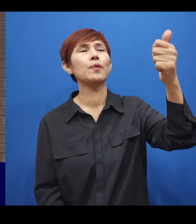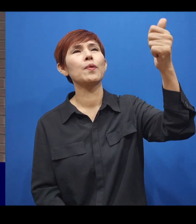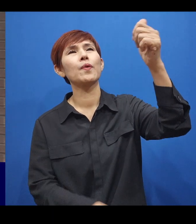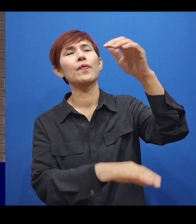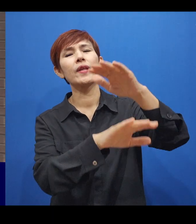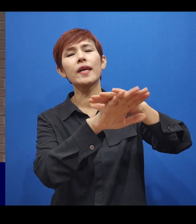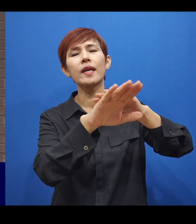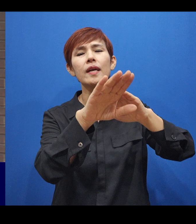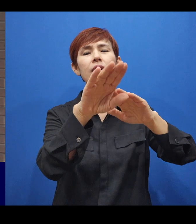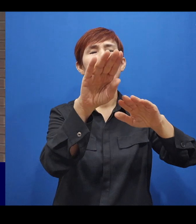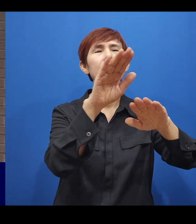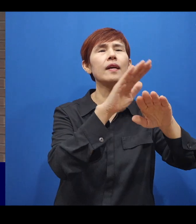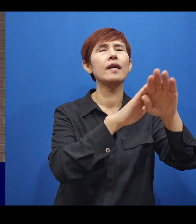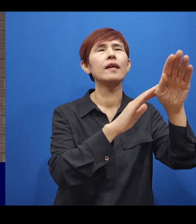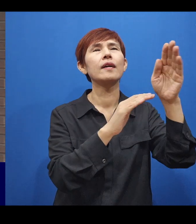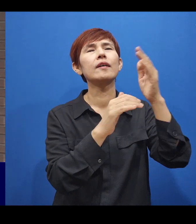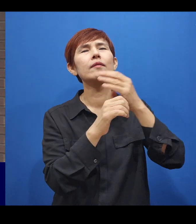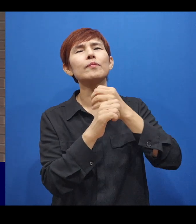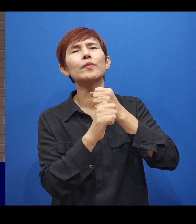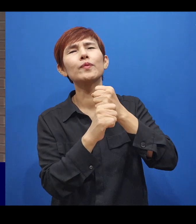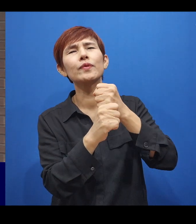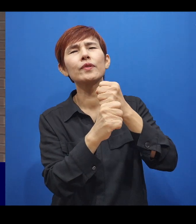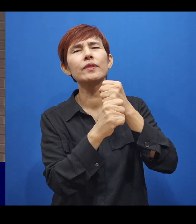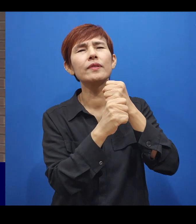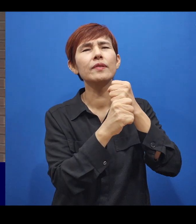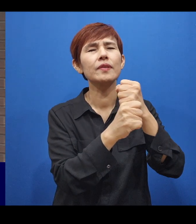주의 손이